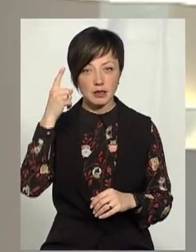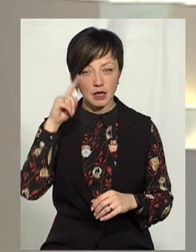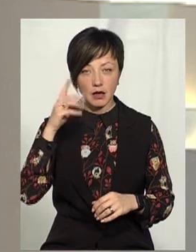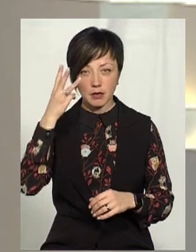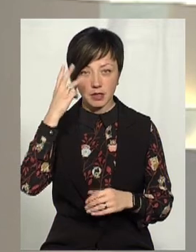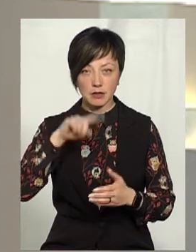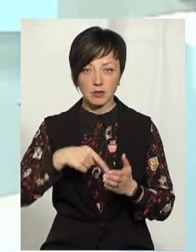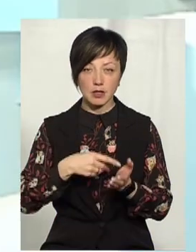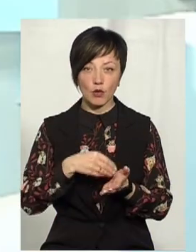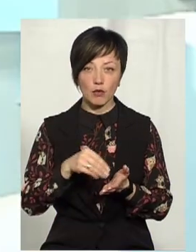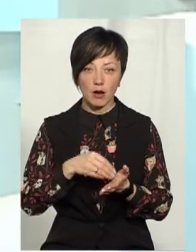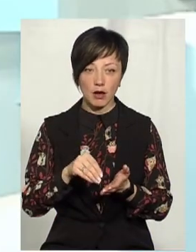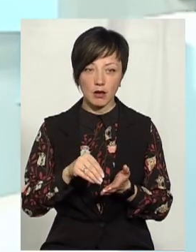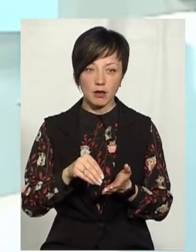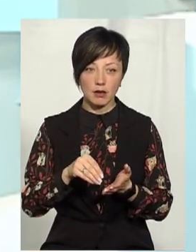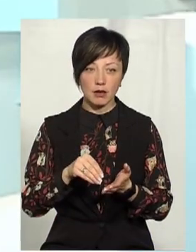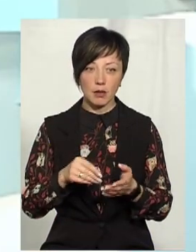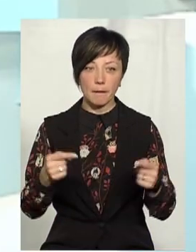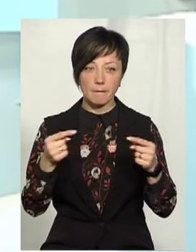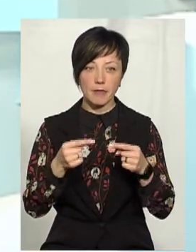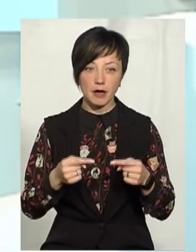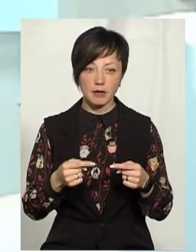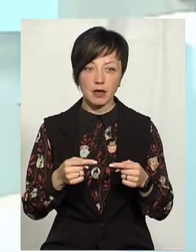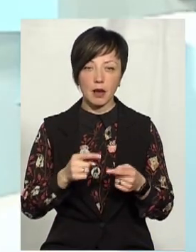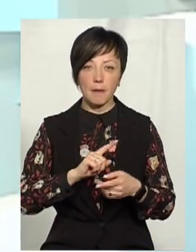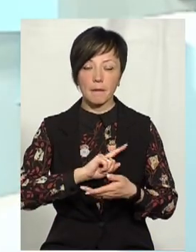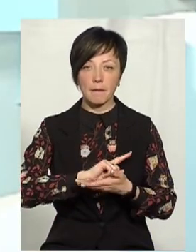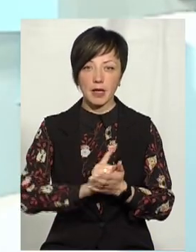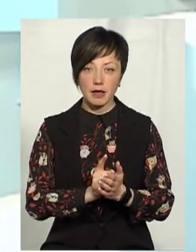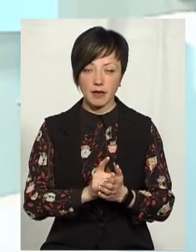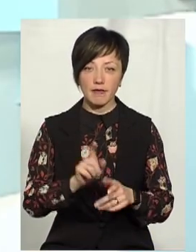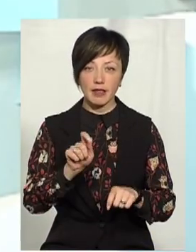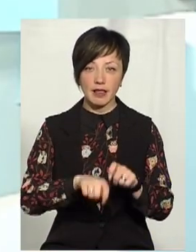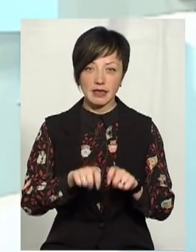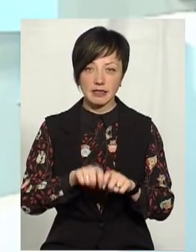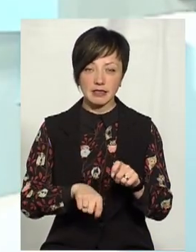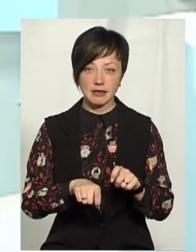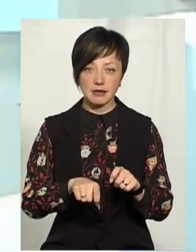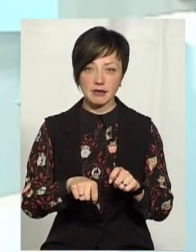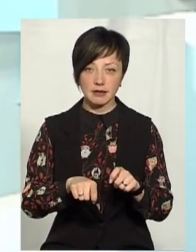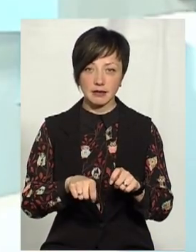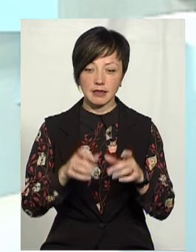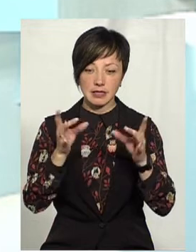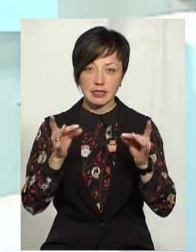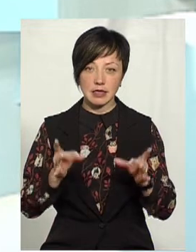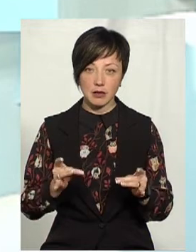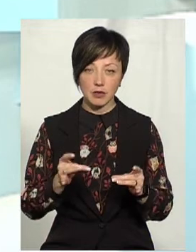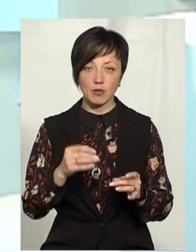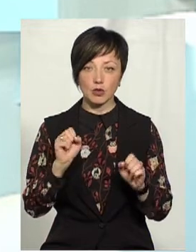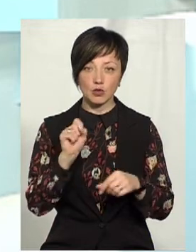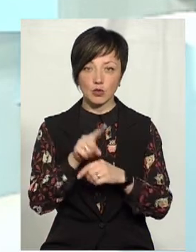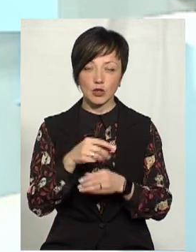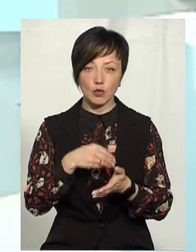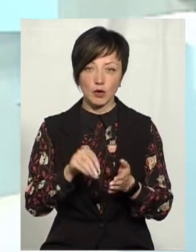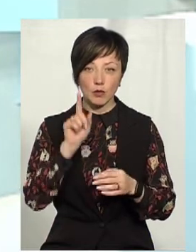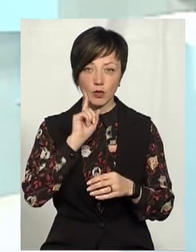Хмельницький вже закупляє принаймні там певні такі миттєві тест-системи, і я сьогодні вже дав доручення, щоб вивчити це питання, закупити, можливо,